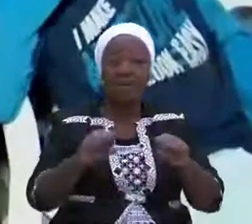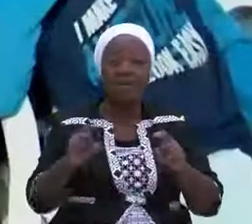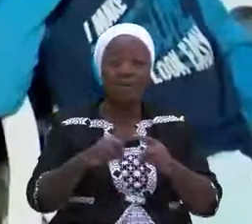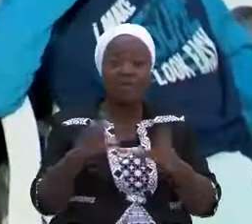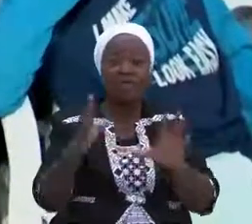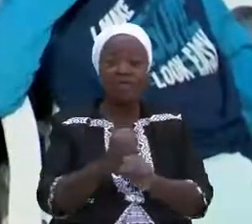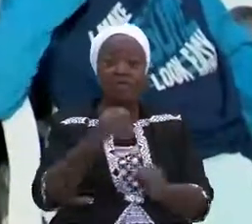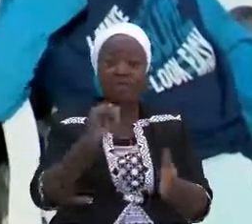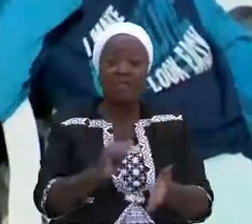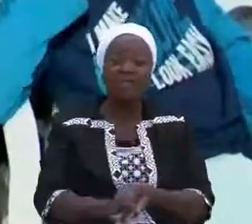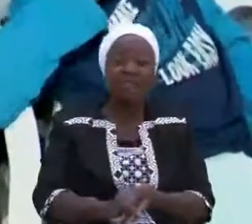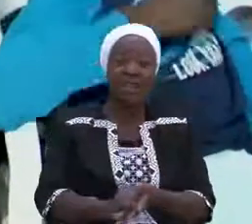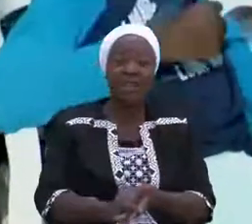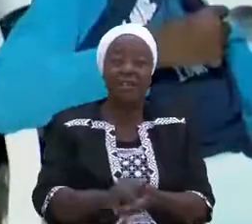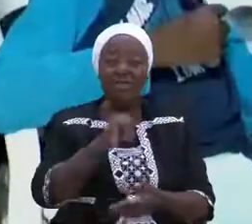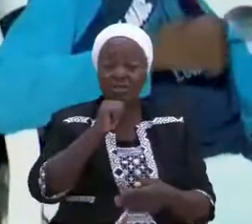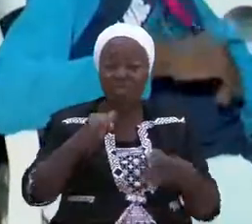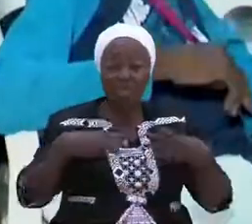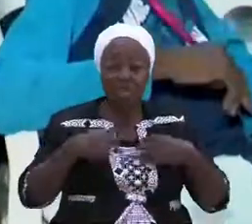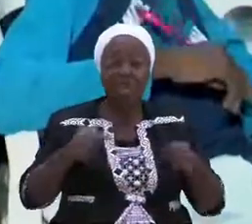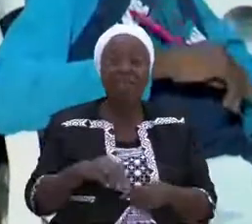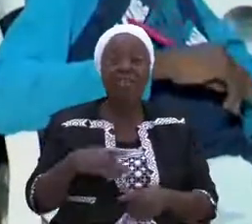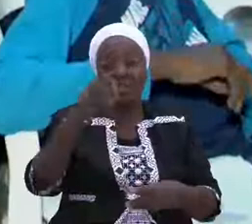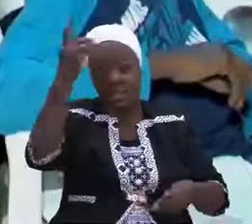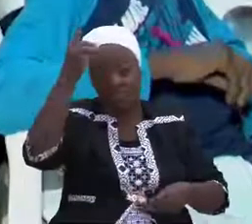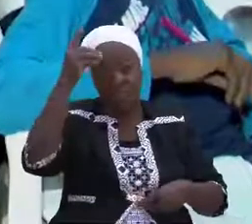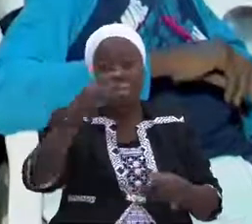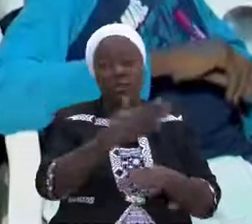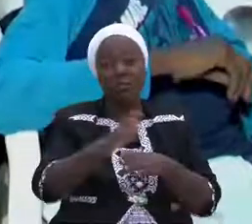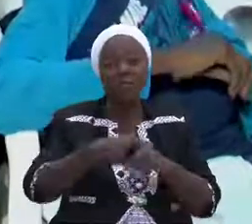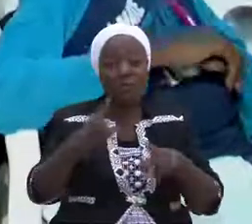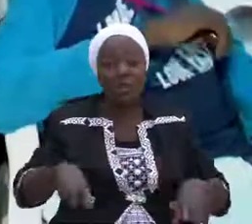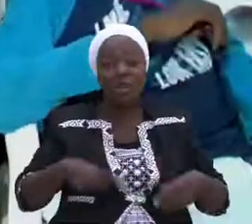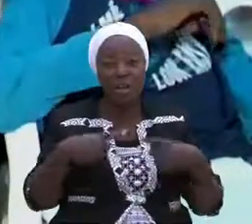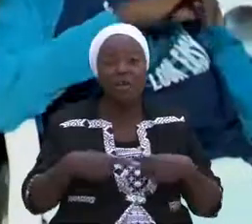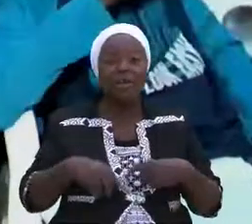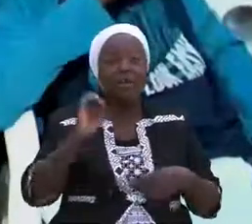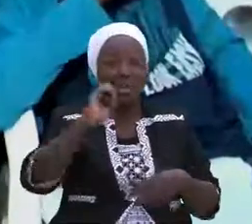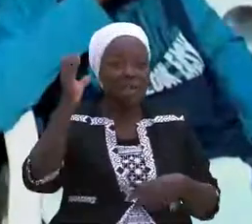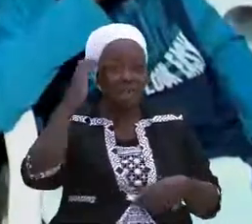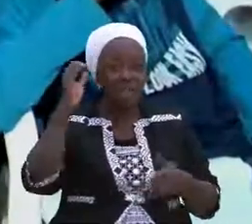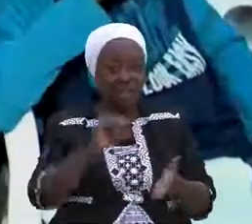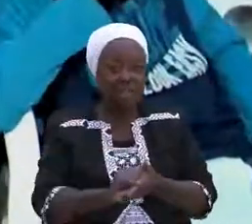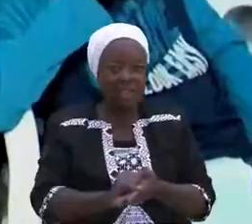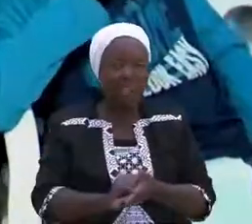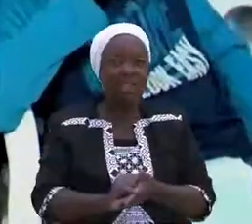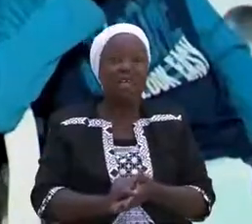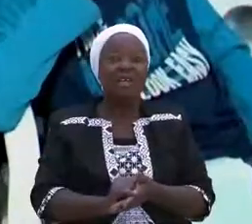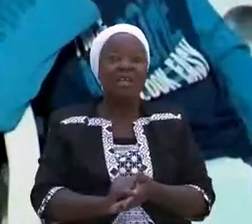capable d'ôter cette maladie incurable de ta vie. Ils ont appris cela, à ce